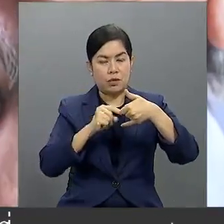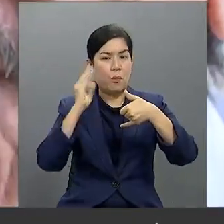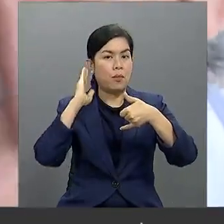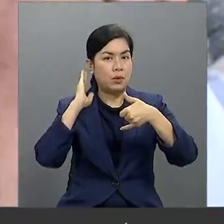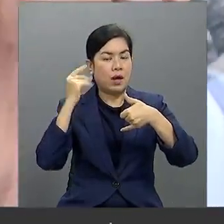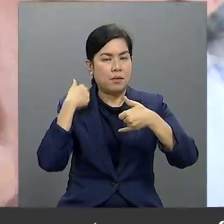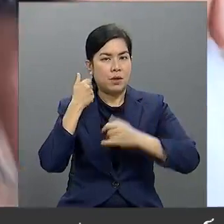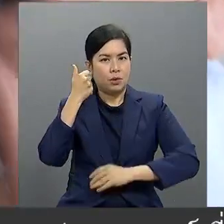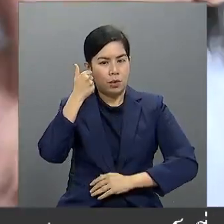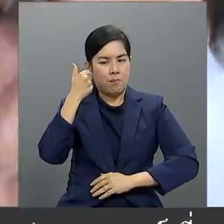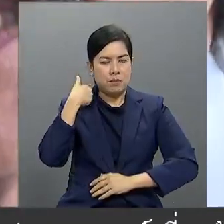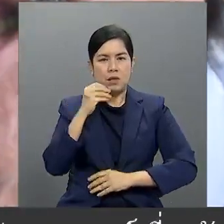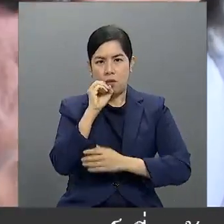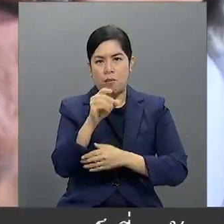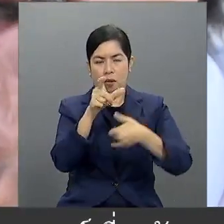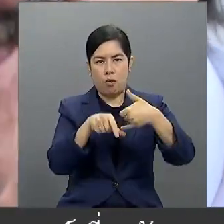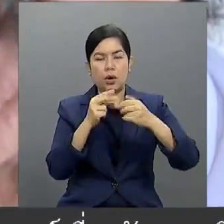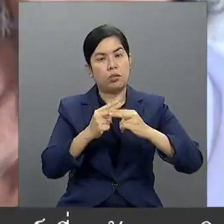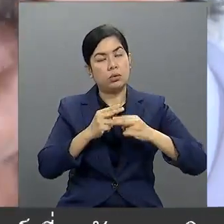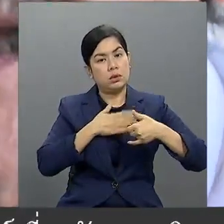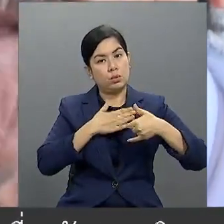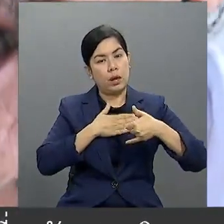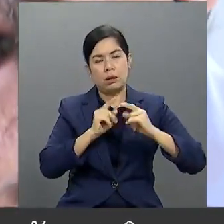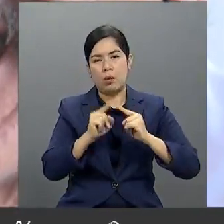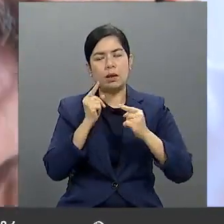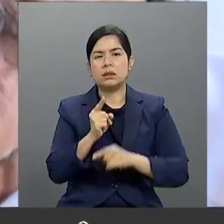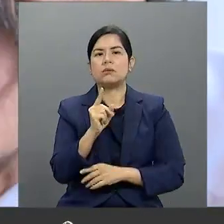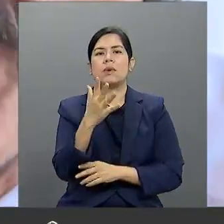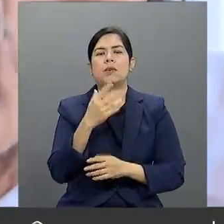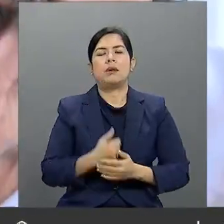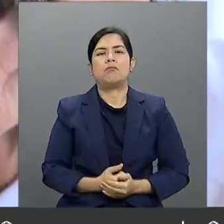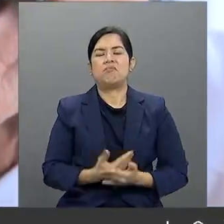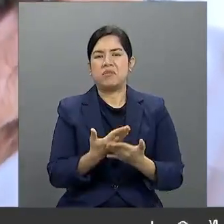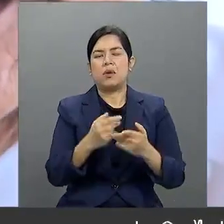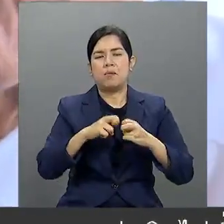อบว่าเป็นนายศักดิ์สยามซึ่งไม่เป็นความจริงทำให้ได้รับความเสียหาย